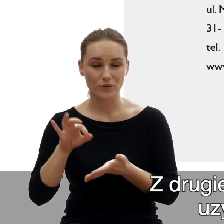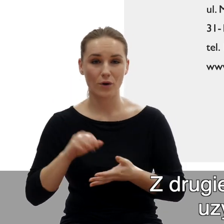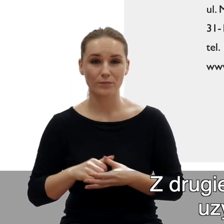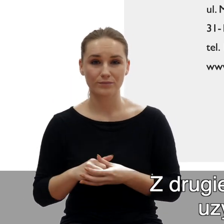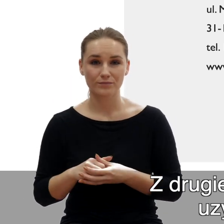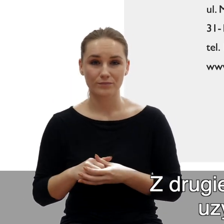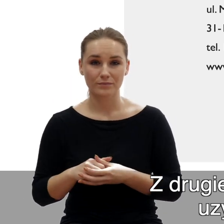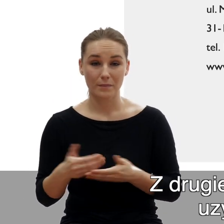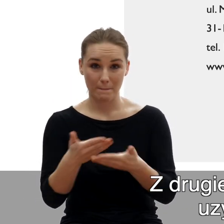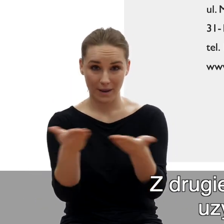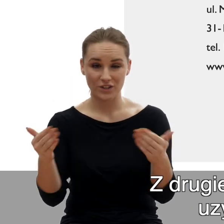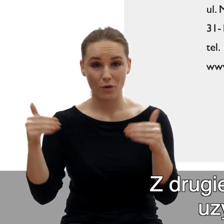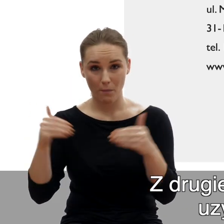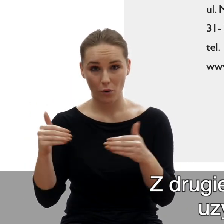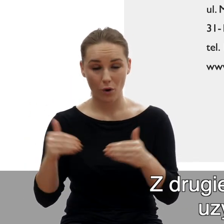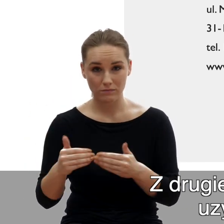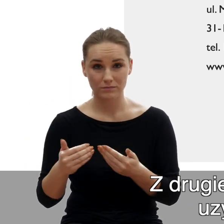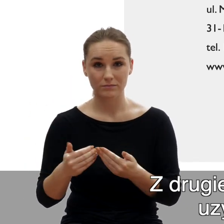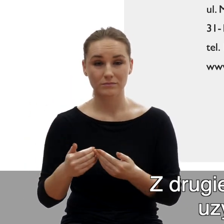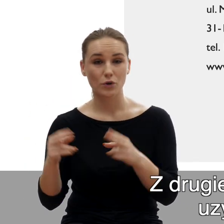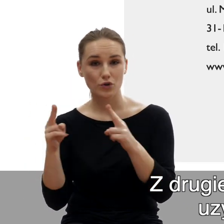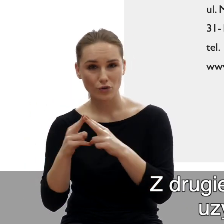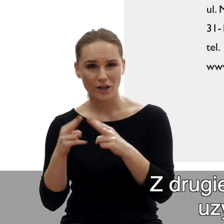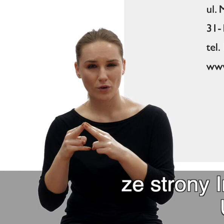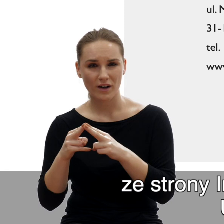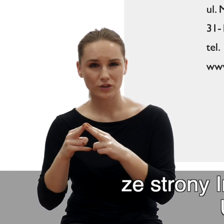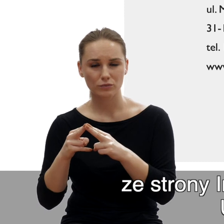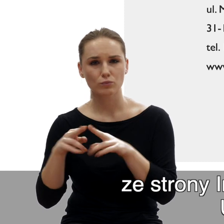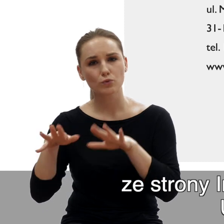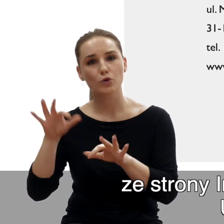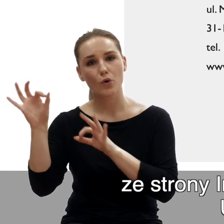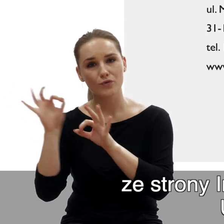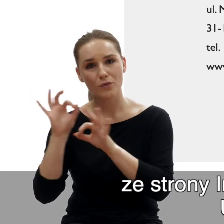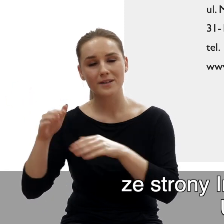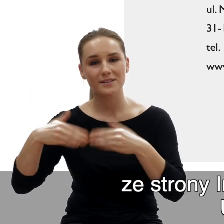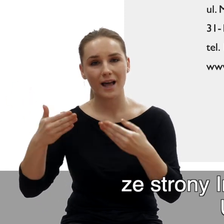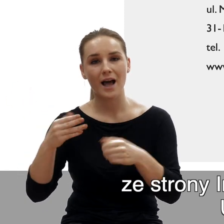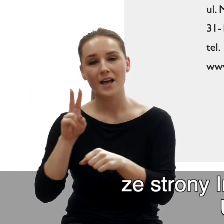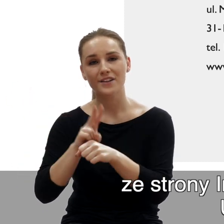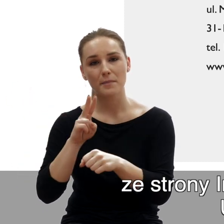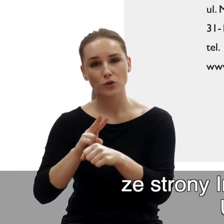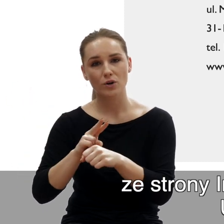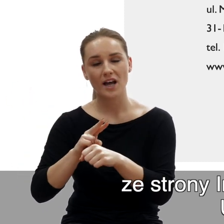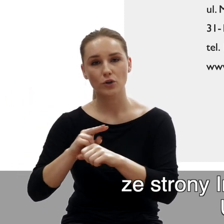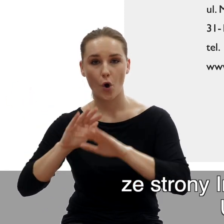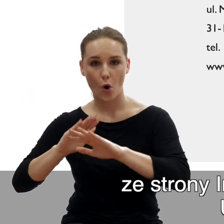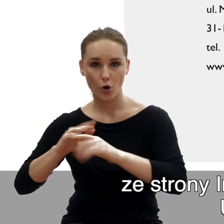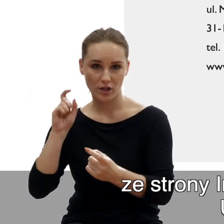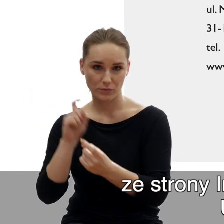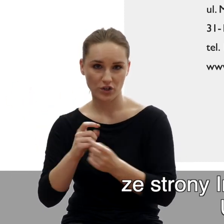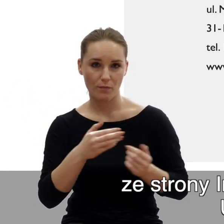możecie Państwo uzyskać wiele informacji i wsparcia ze strony Inspektoratu Ochrony Przeciwpożarowej Uniwersytetu